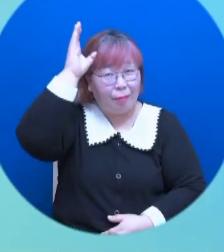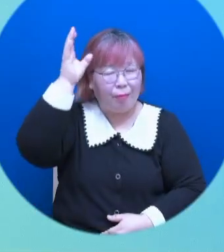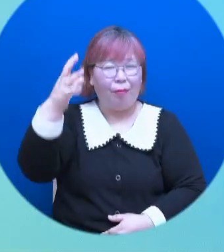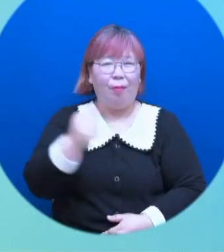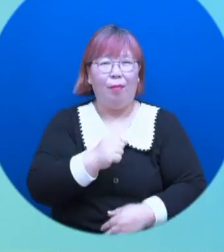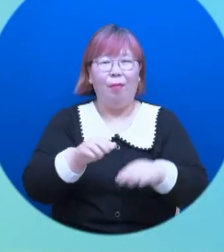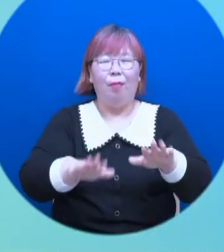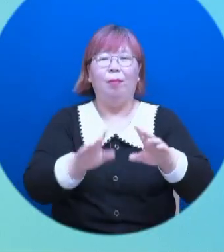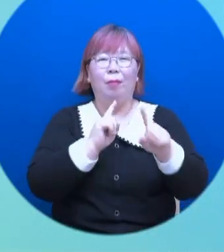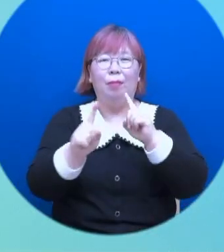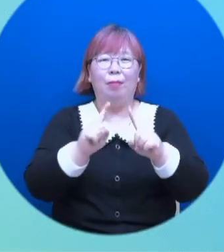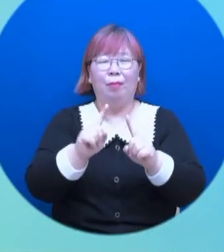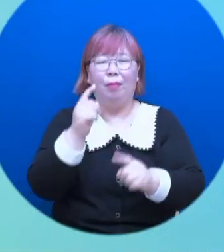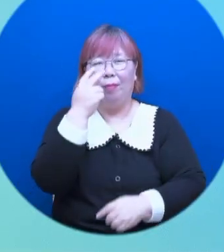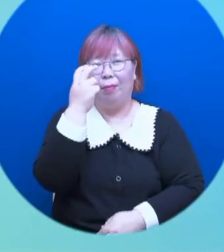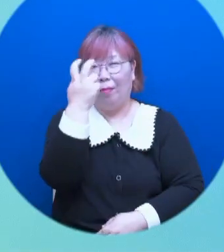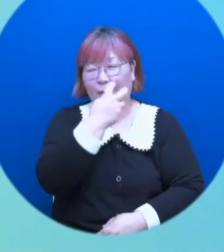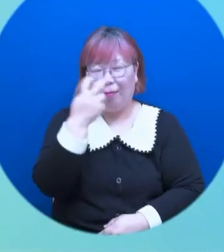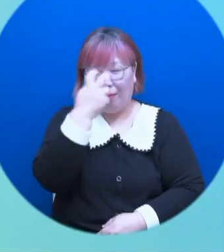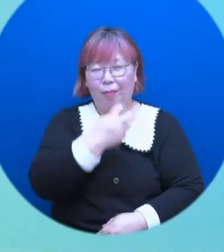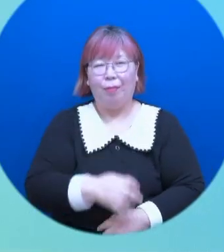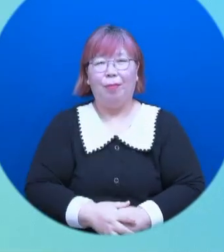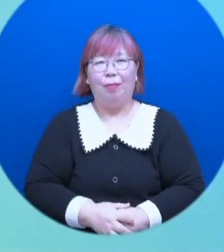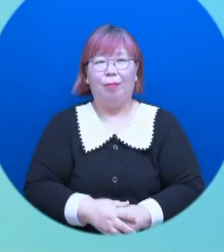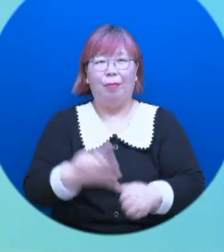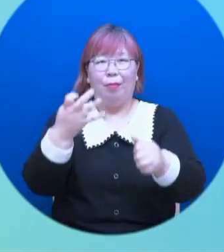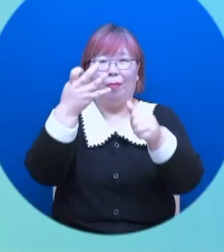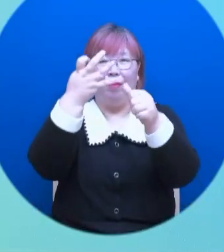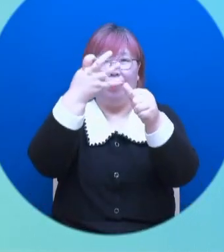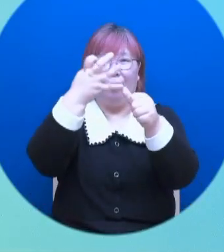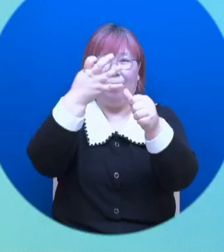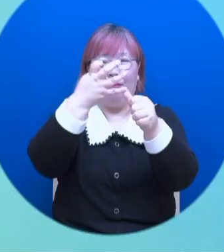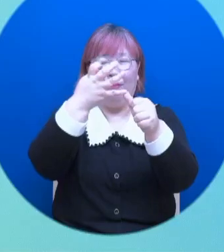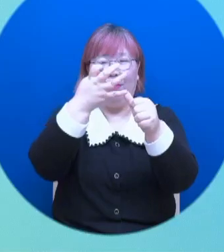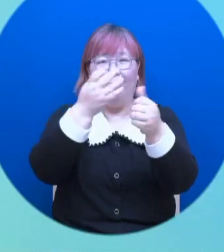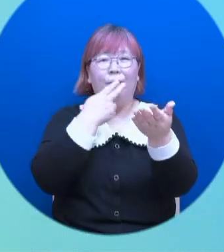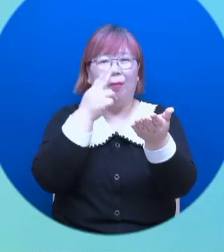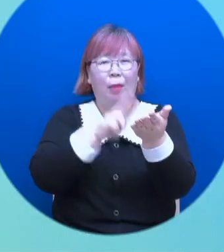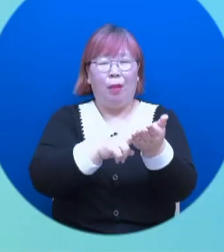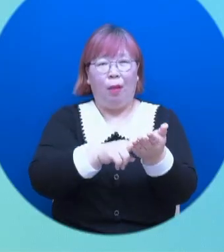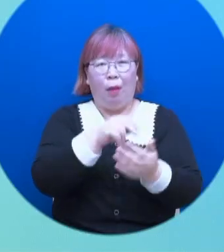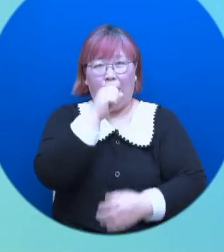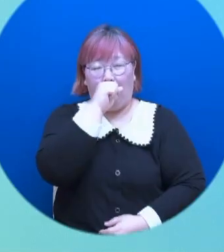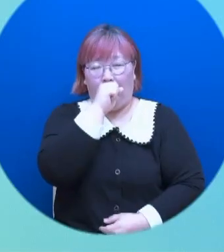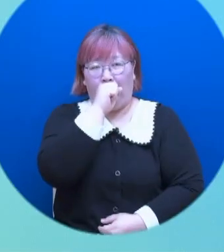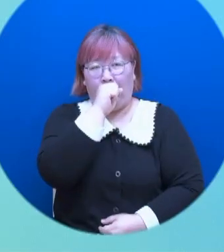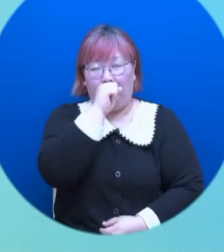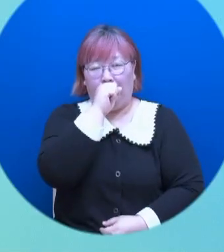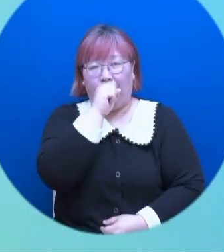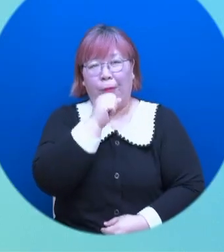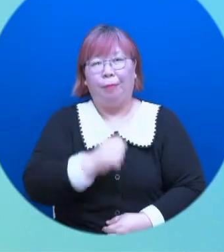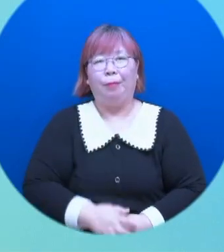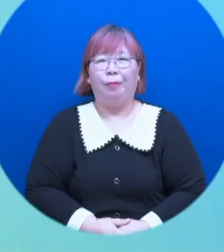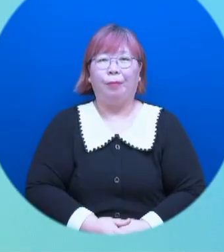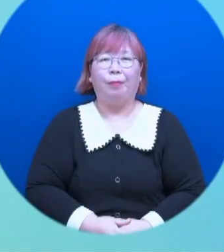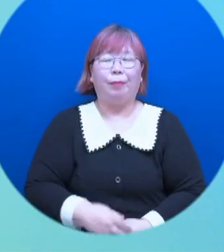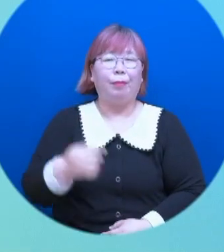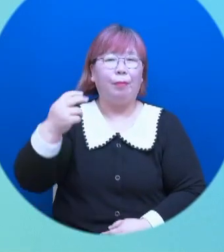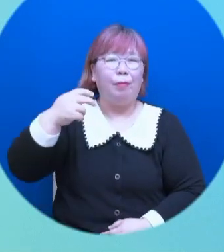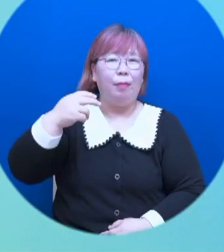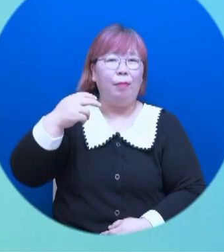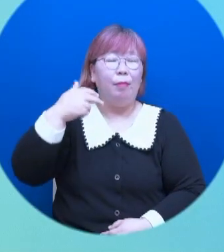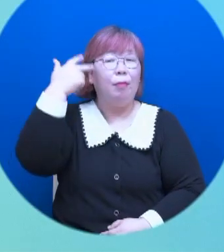오늘 말씀을 살펴볼게요. 오늘은 14번째 편지입니다. 다음 주에는 15번째